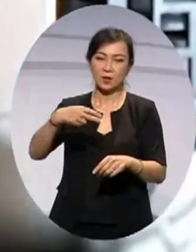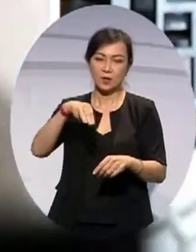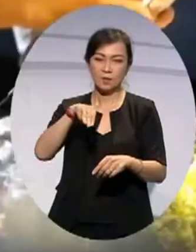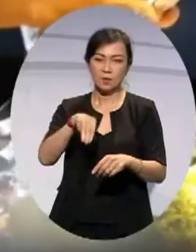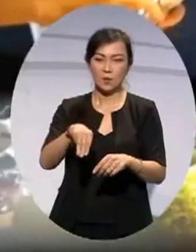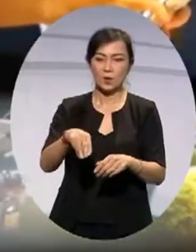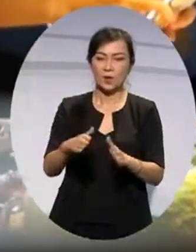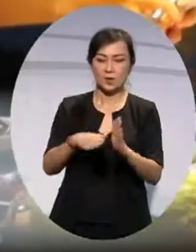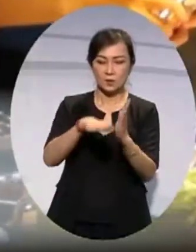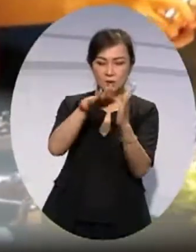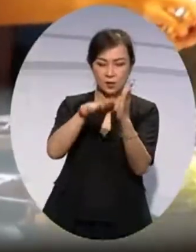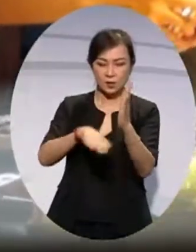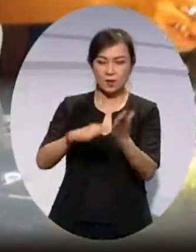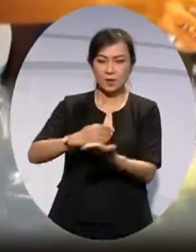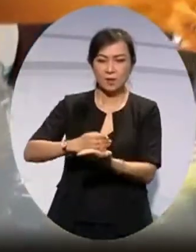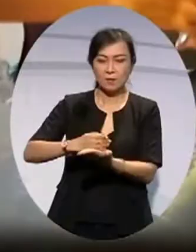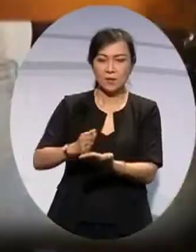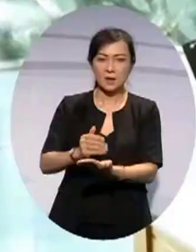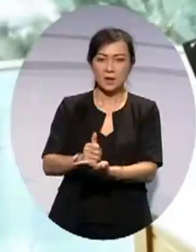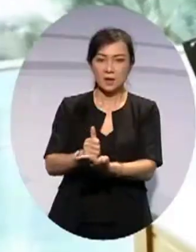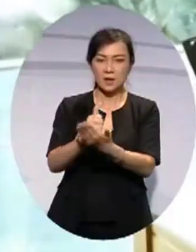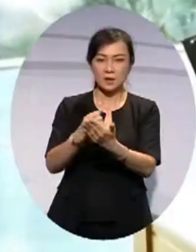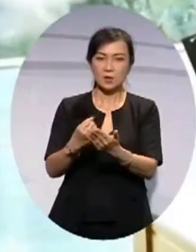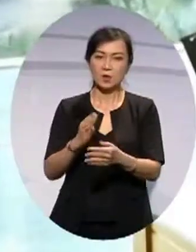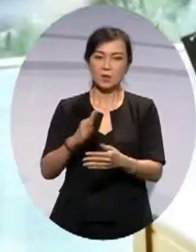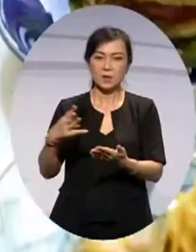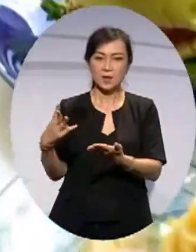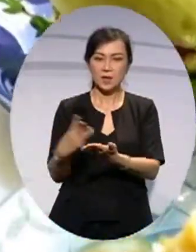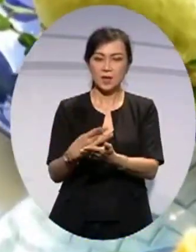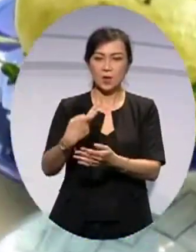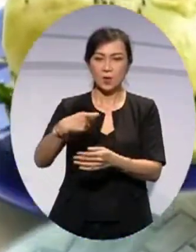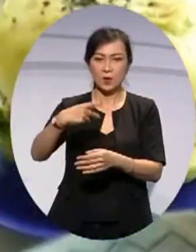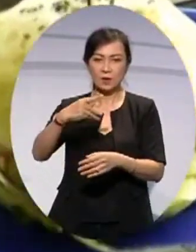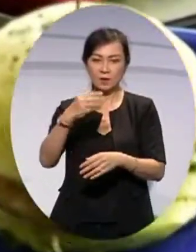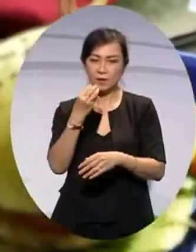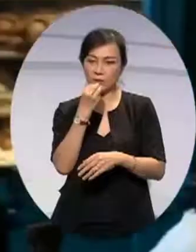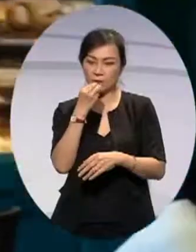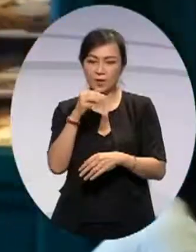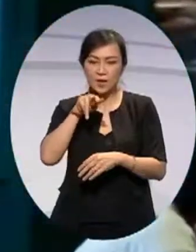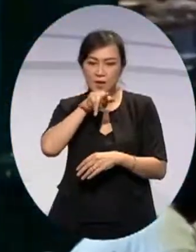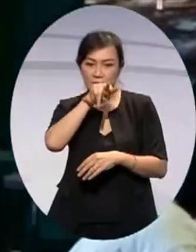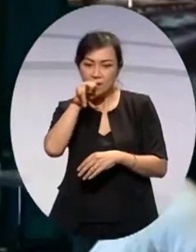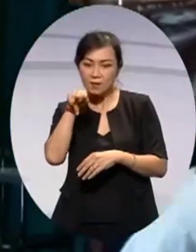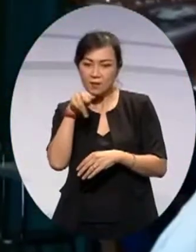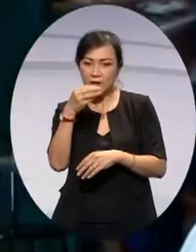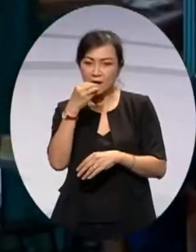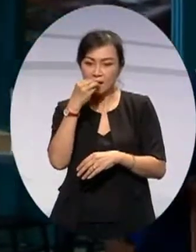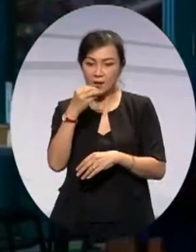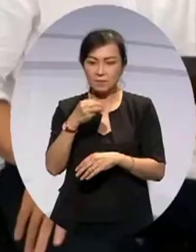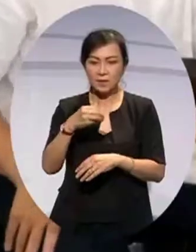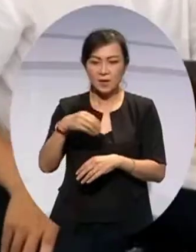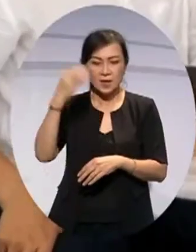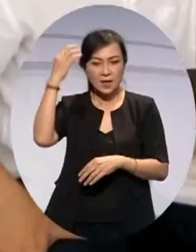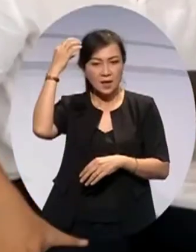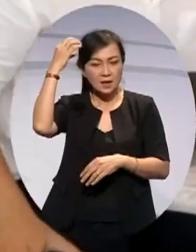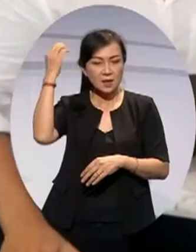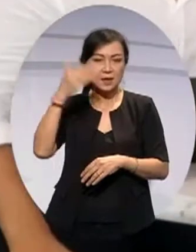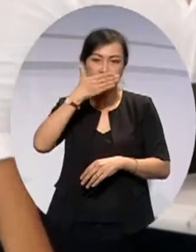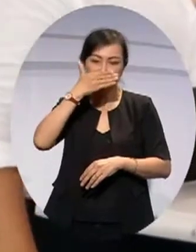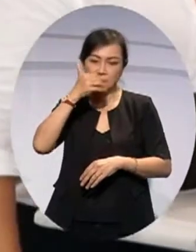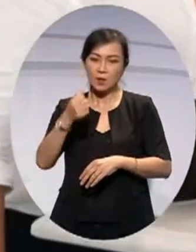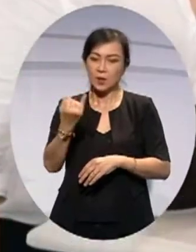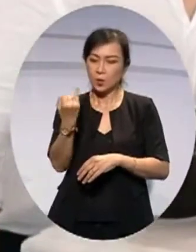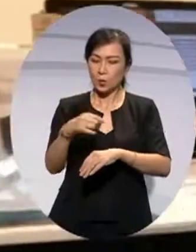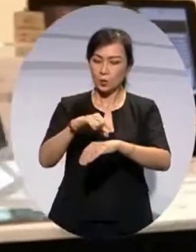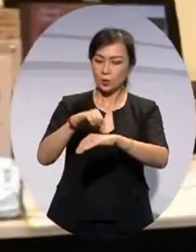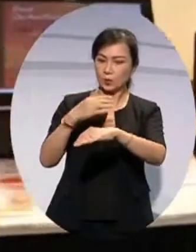Mall với nhiều chương trình khuyến mãi ưu đãi. Nổi bật là sự kiện Where's the Food? Khám phá thiên đường ẩm thực đã ghi lại nhiều dấu ấn đặc biệt